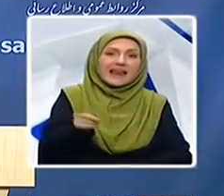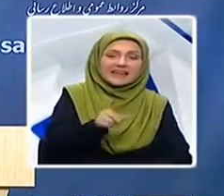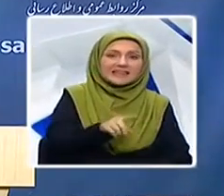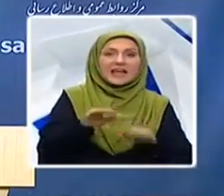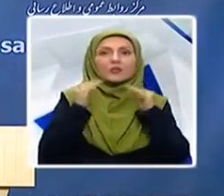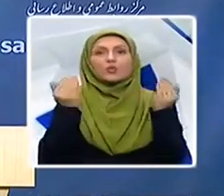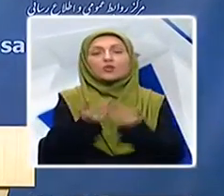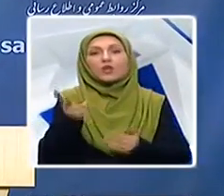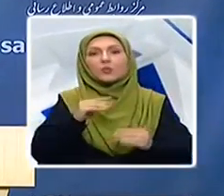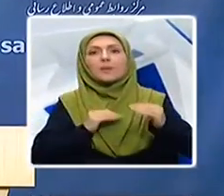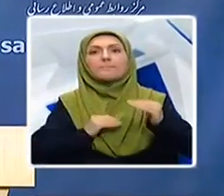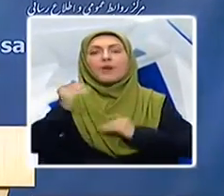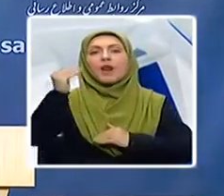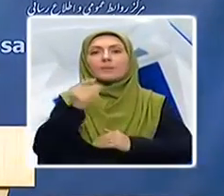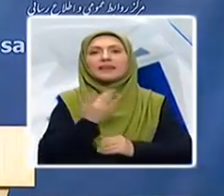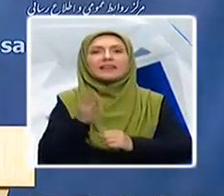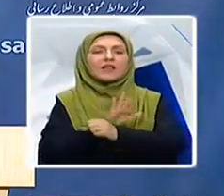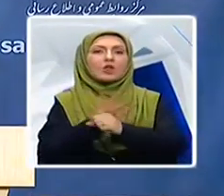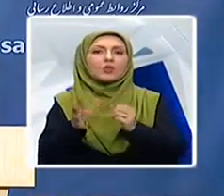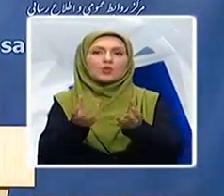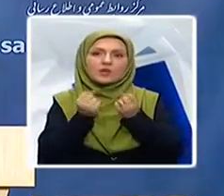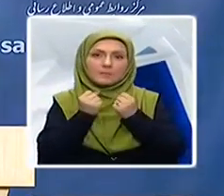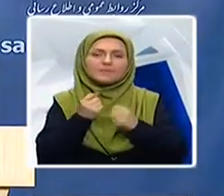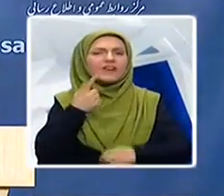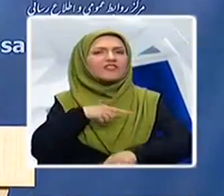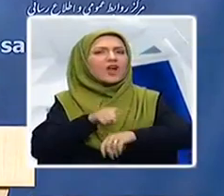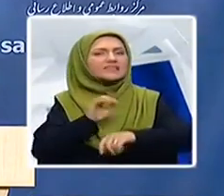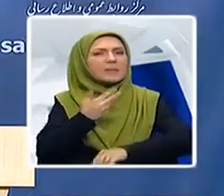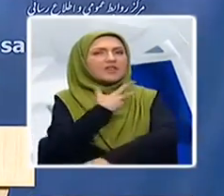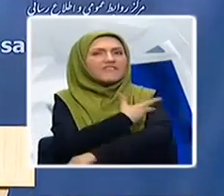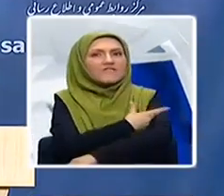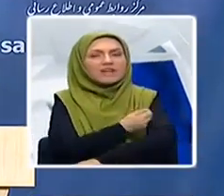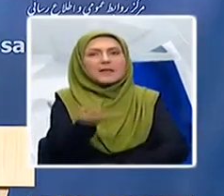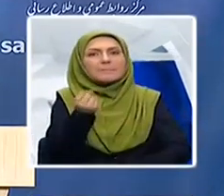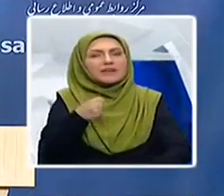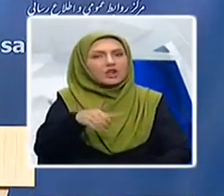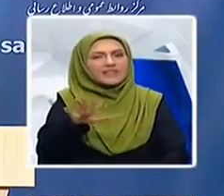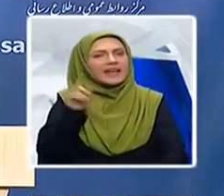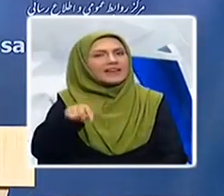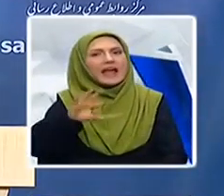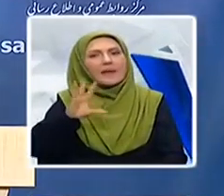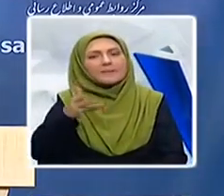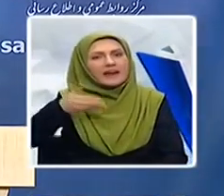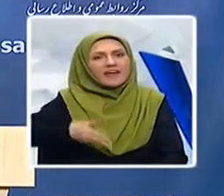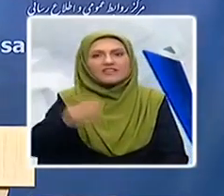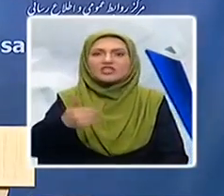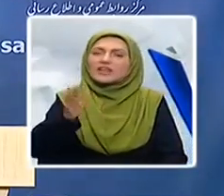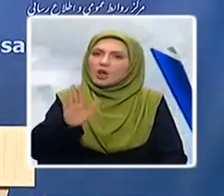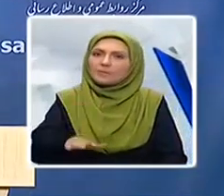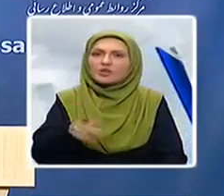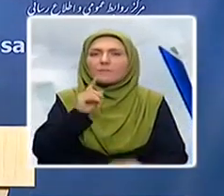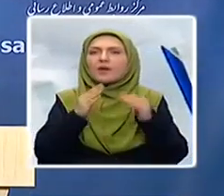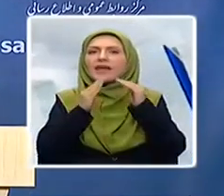پیش رو و در واقع تا ساخت دارو و واکسن بیماری هم گفت و از مردم خواست تا حد امکان به شعار در خانه بمانیم و